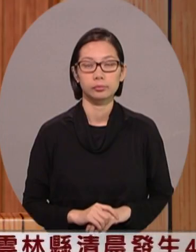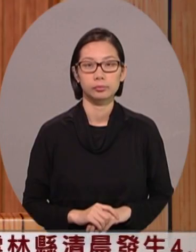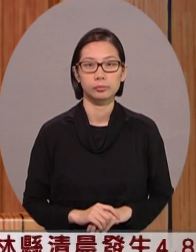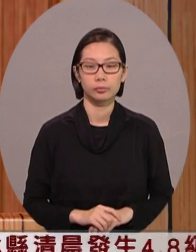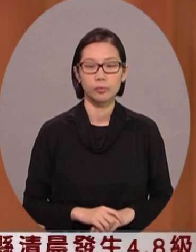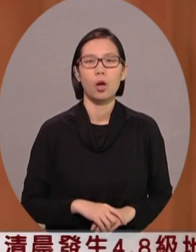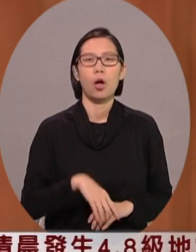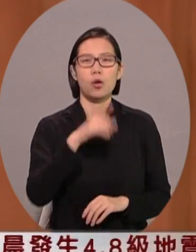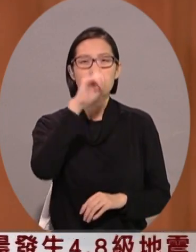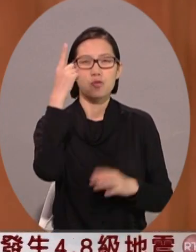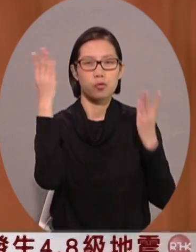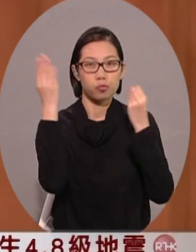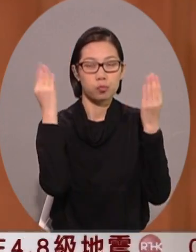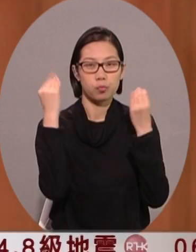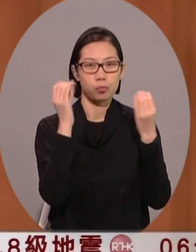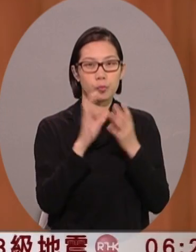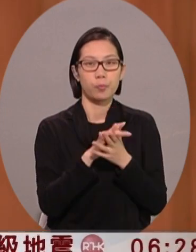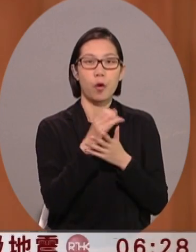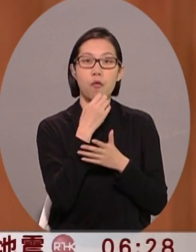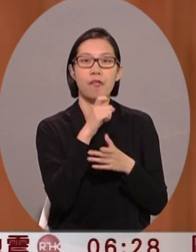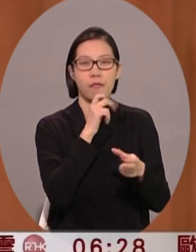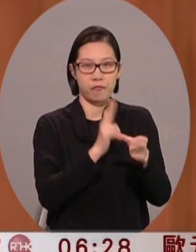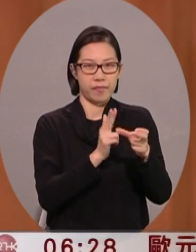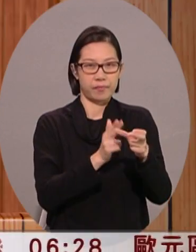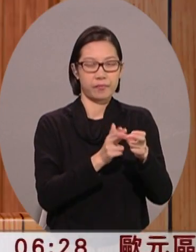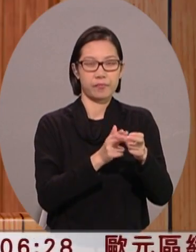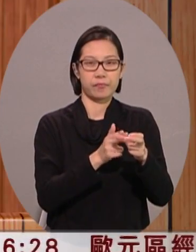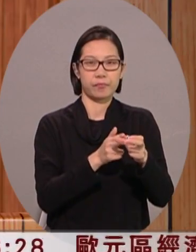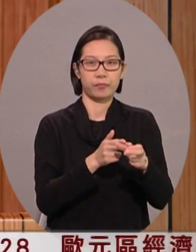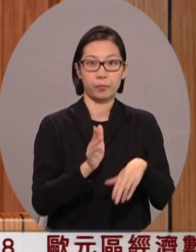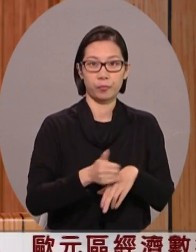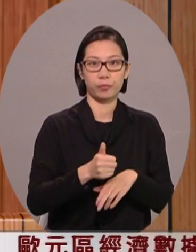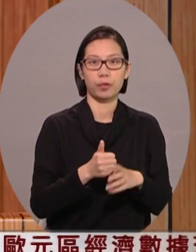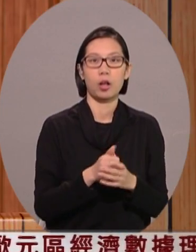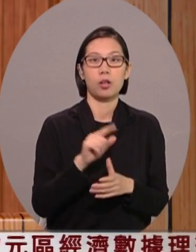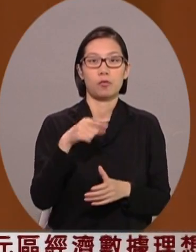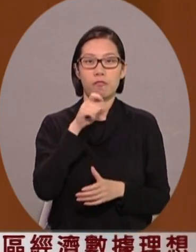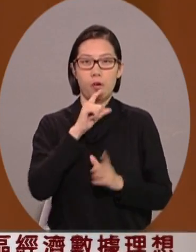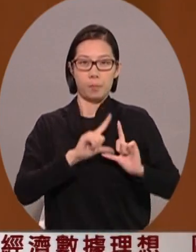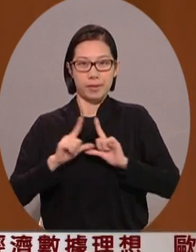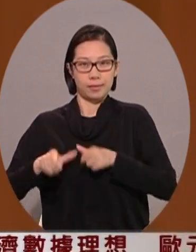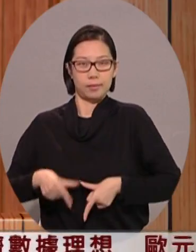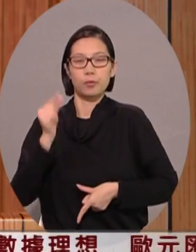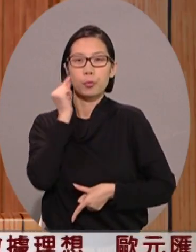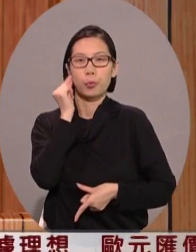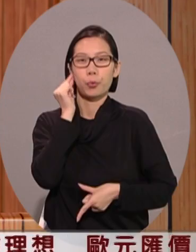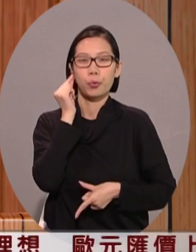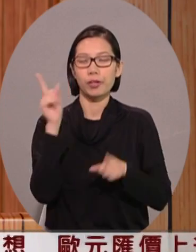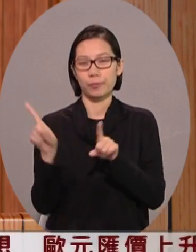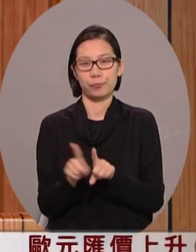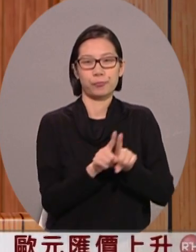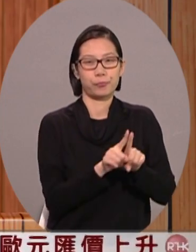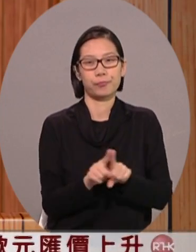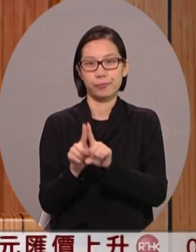有傳媒報導過，香港有個佛門德高望重嘅大師，同一個穿著比基尼的女伴把臂